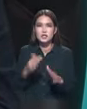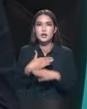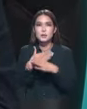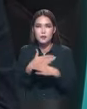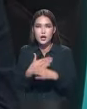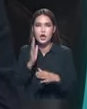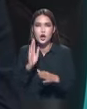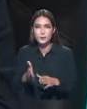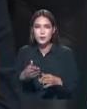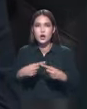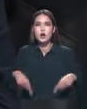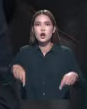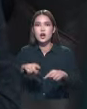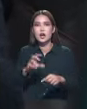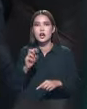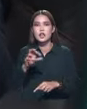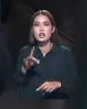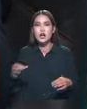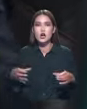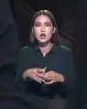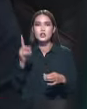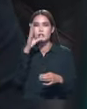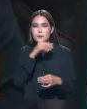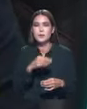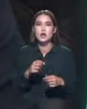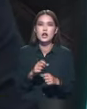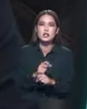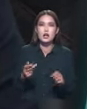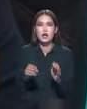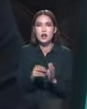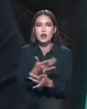правоохранительные органы. Нужно создать определенную модель, чтобы продолжить работу в этом